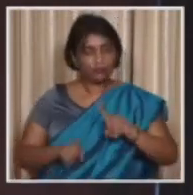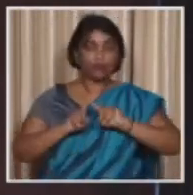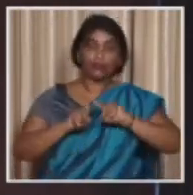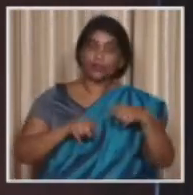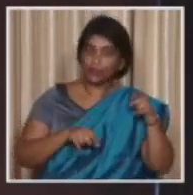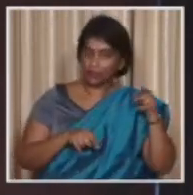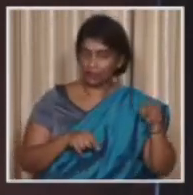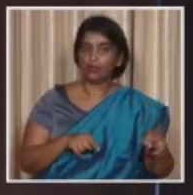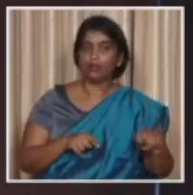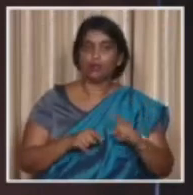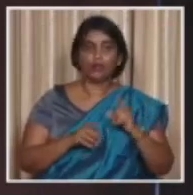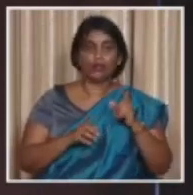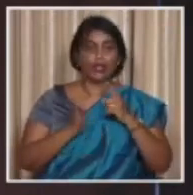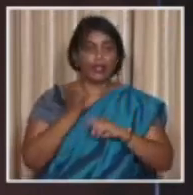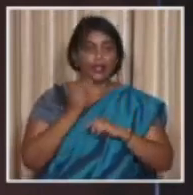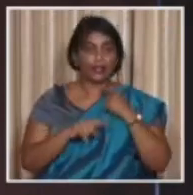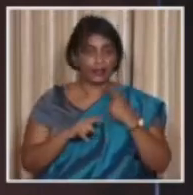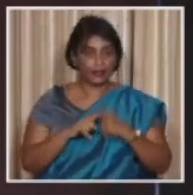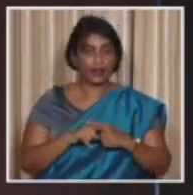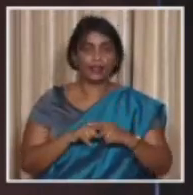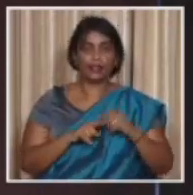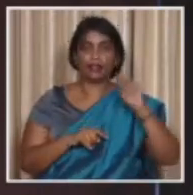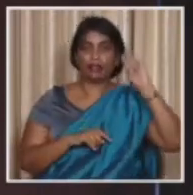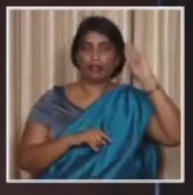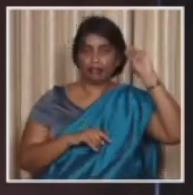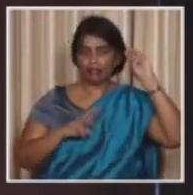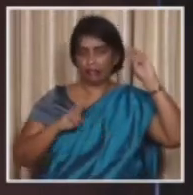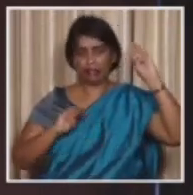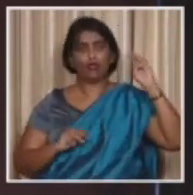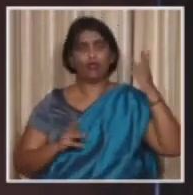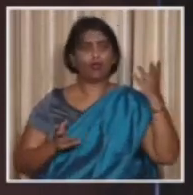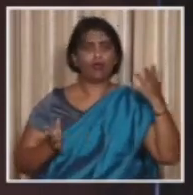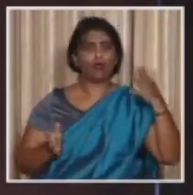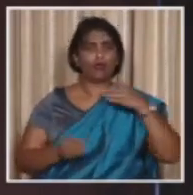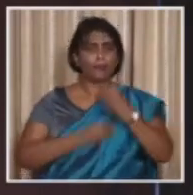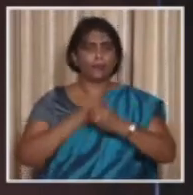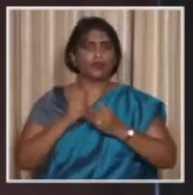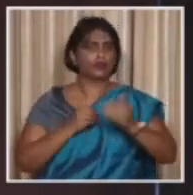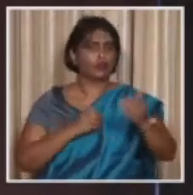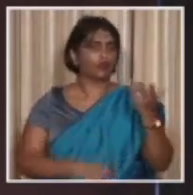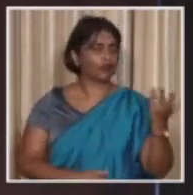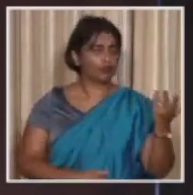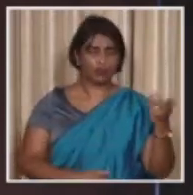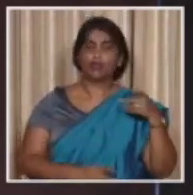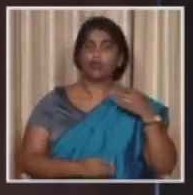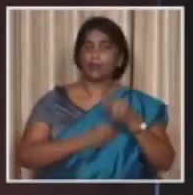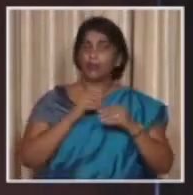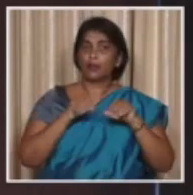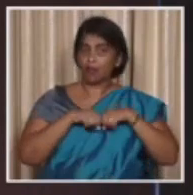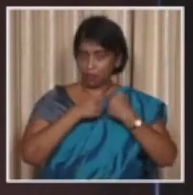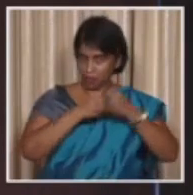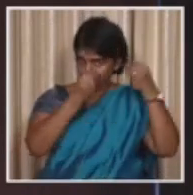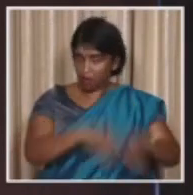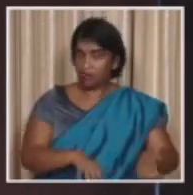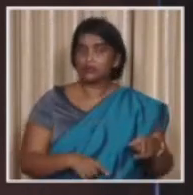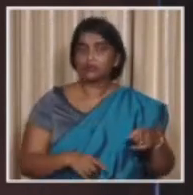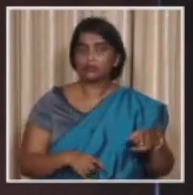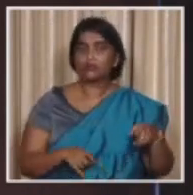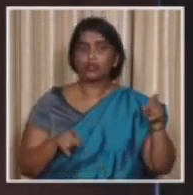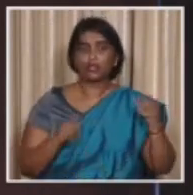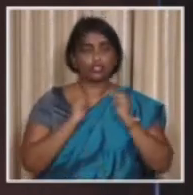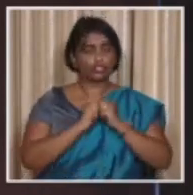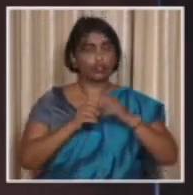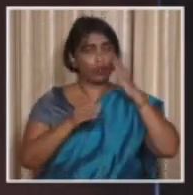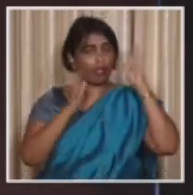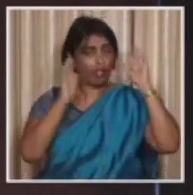පැත්තෙන් මේ කෝපරේට් ටැක්ස් එක උඩින් 30යි අටින් 30යි. කොහොමද කම්පැනි දුවන්නේ? එතකොට මේ කම්පැනි ටික වටරද දුවන්නේ? එතකොට මේ රැකියා